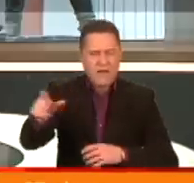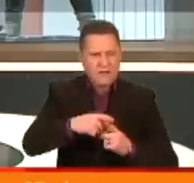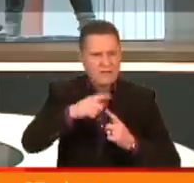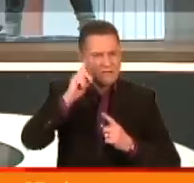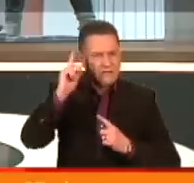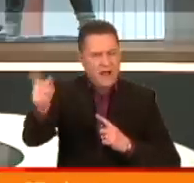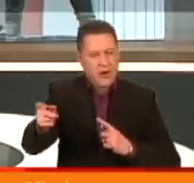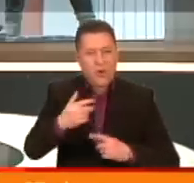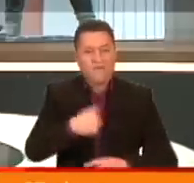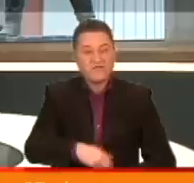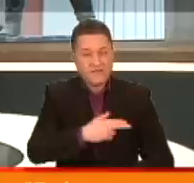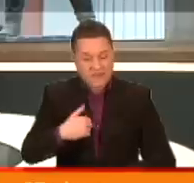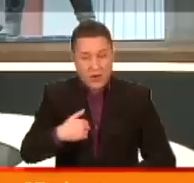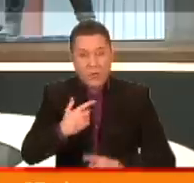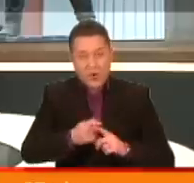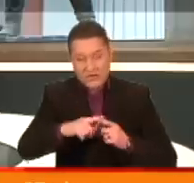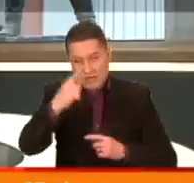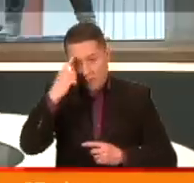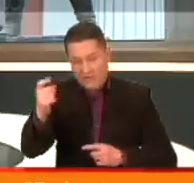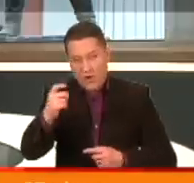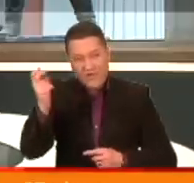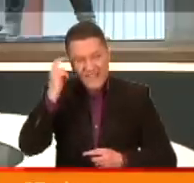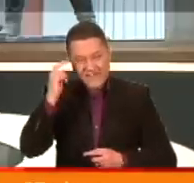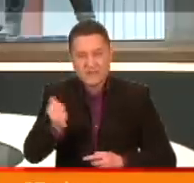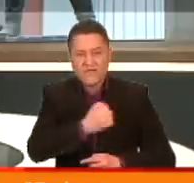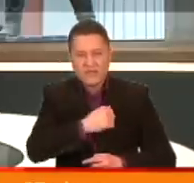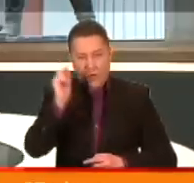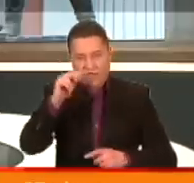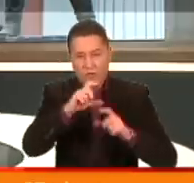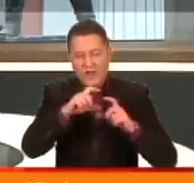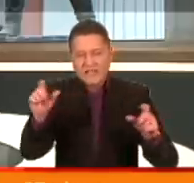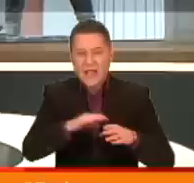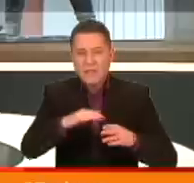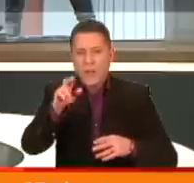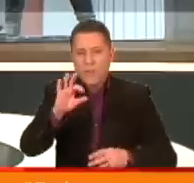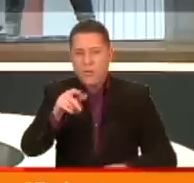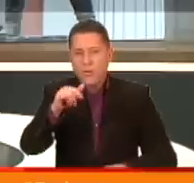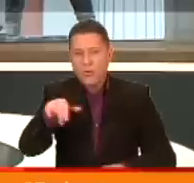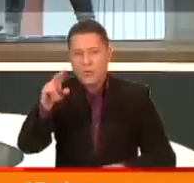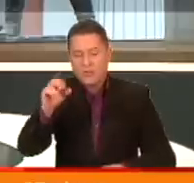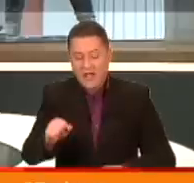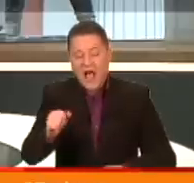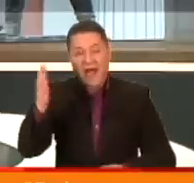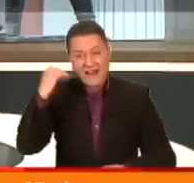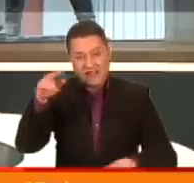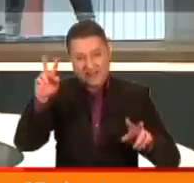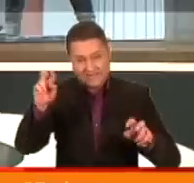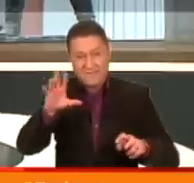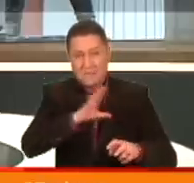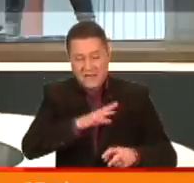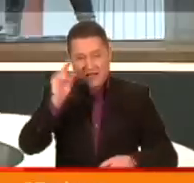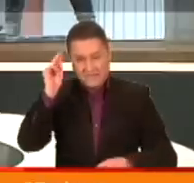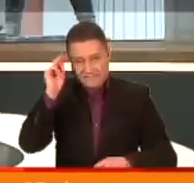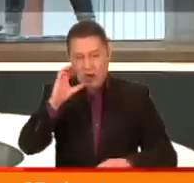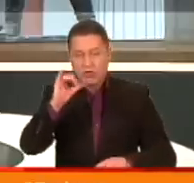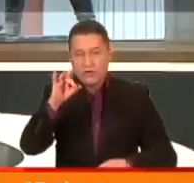аж до Швейцарії. Про це повідомили в Київському військовому ліцеї імені Богуна, раніше знаному як Суворовське училище.